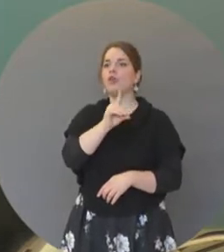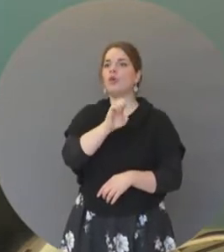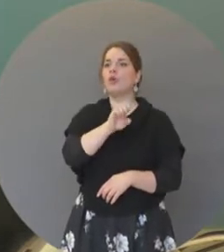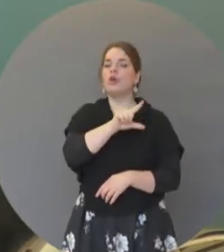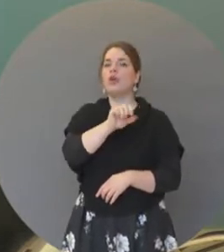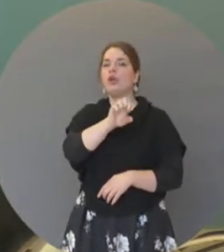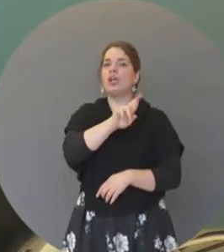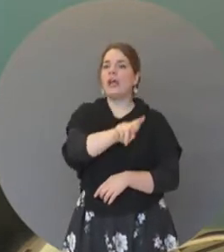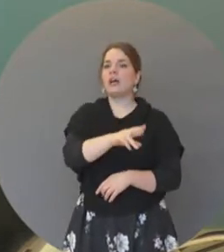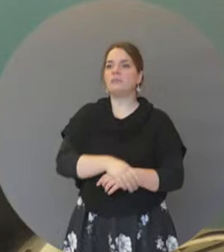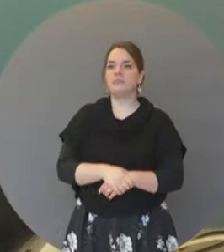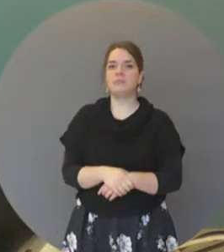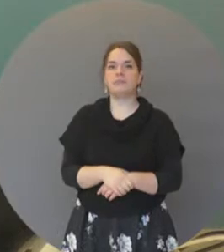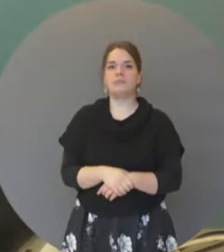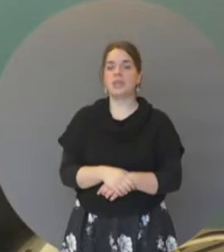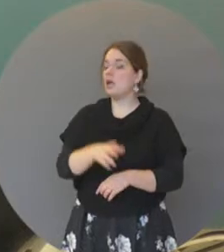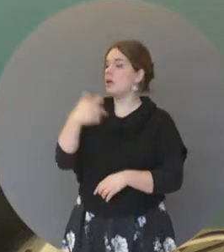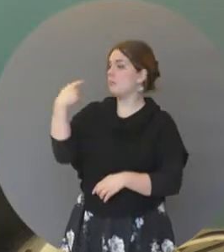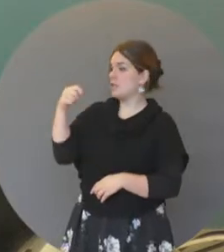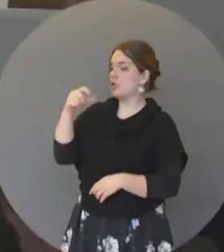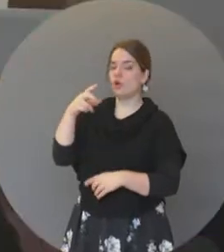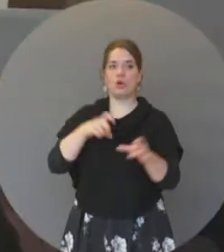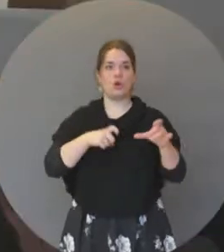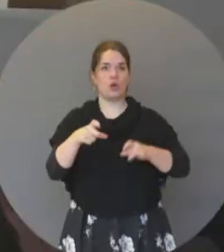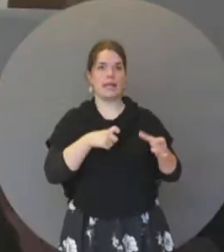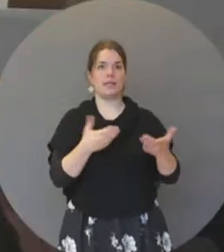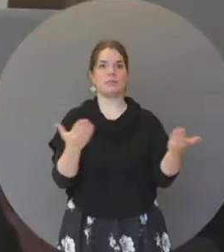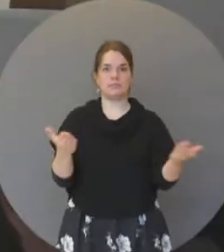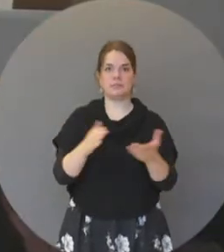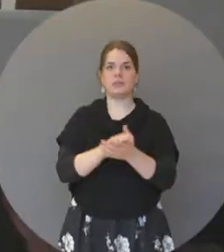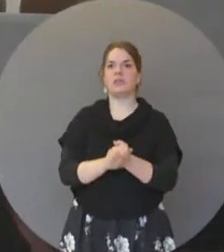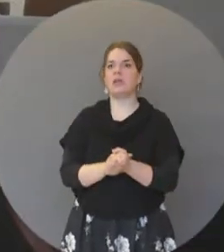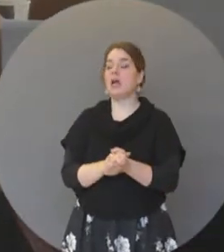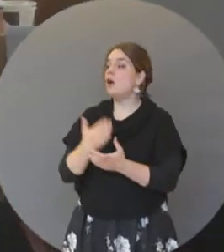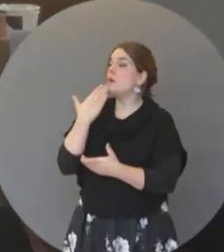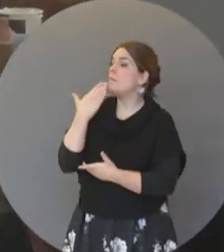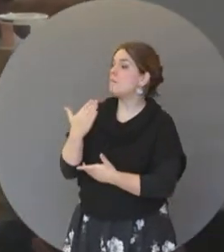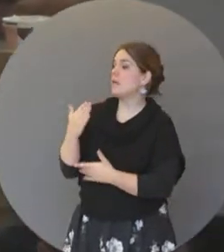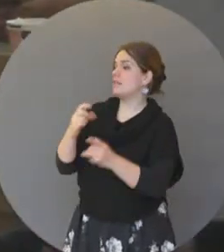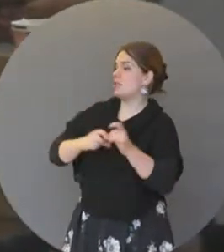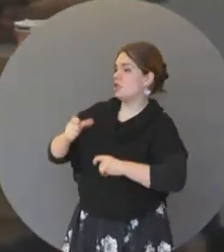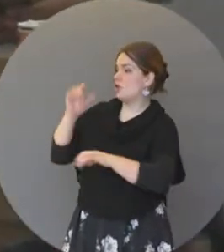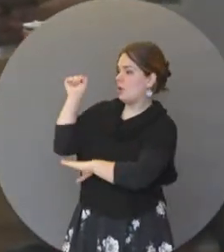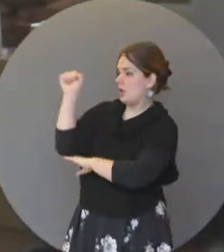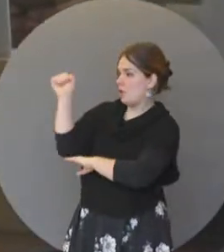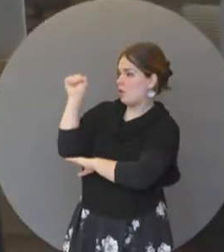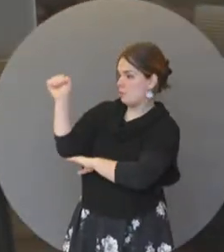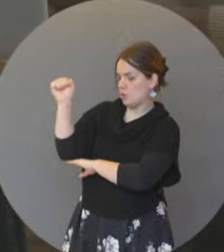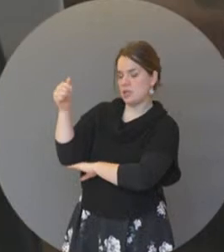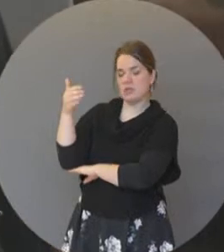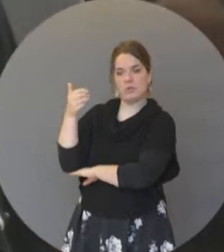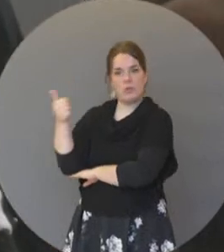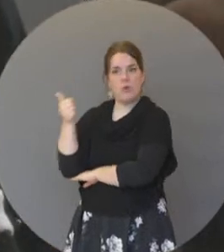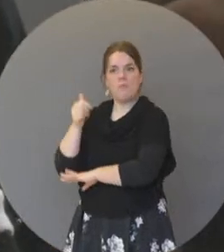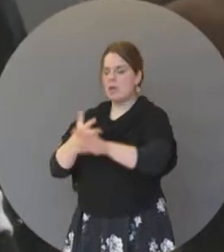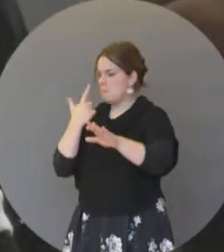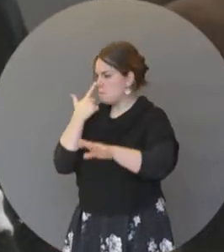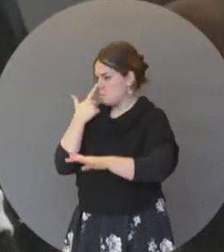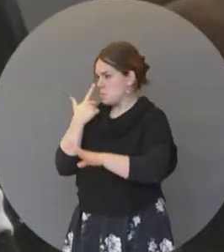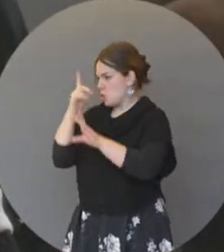monsieur le Président mes chers collègues je tiens à remercier nos collègues communistes d'avoir fait le choix de ce sujet de